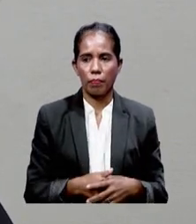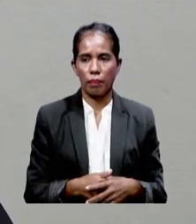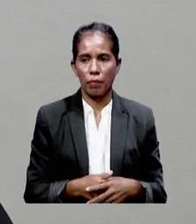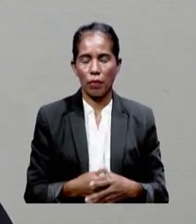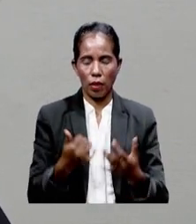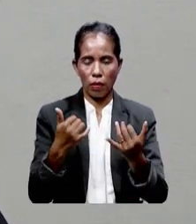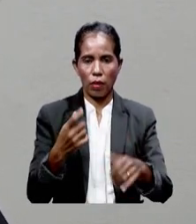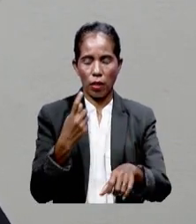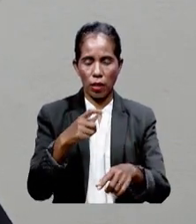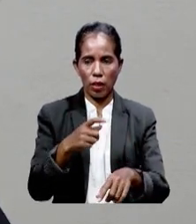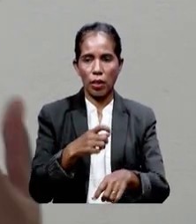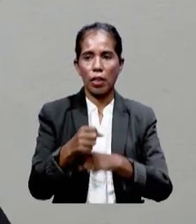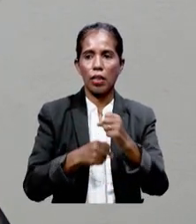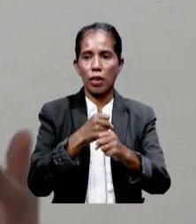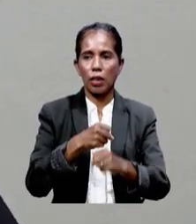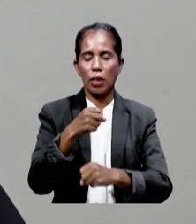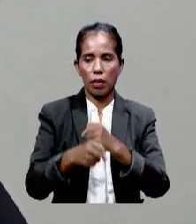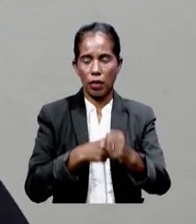agora tempo udan tinan tinan ita